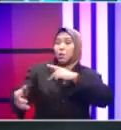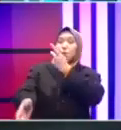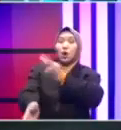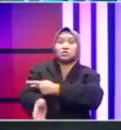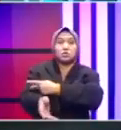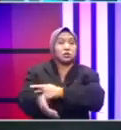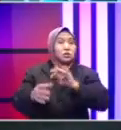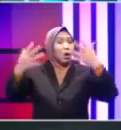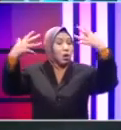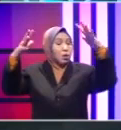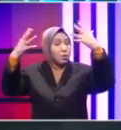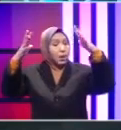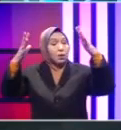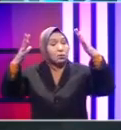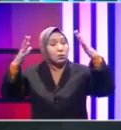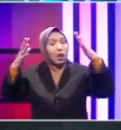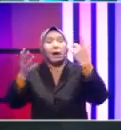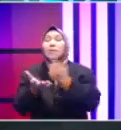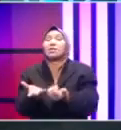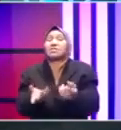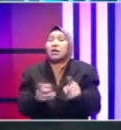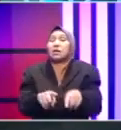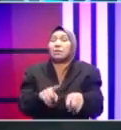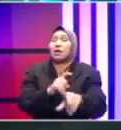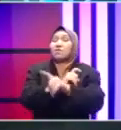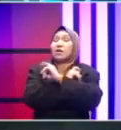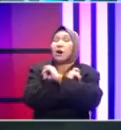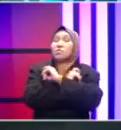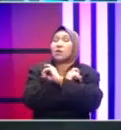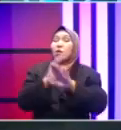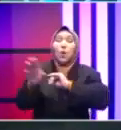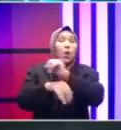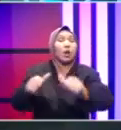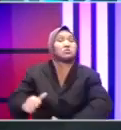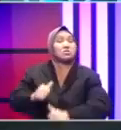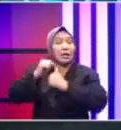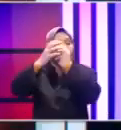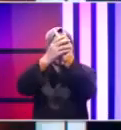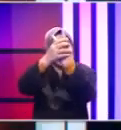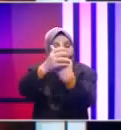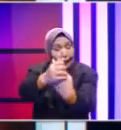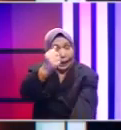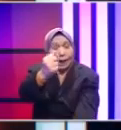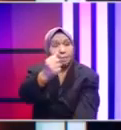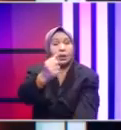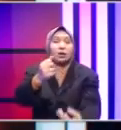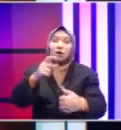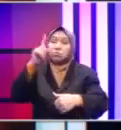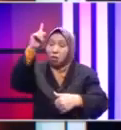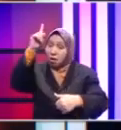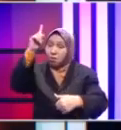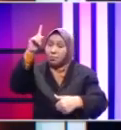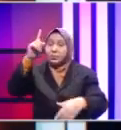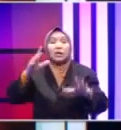memang hebat lah tuhkan Maaf ya terjadi kepada Fir'aun dan bala tenteranya ditenggelamkan oleh Allah subhanahu wa ta'ala